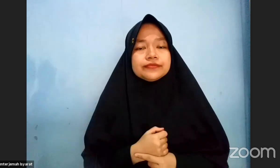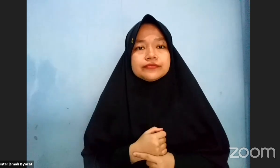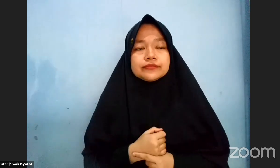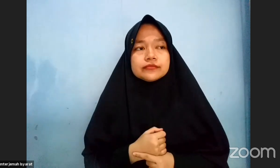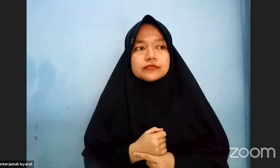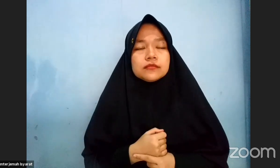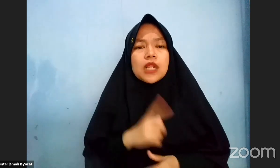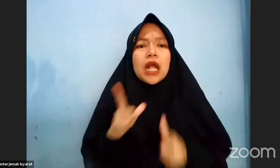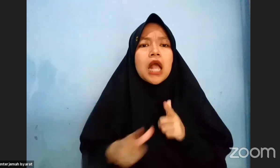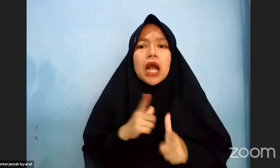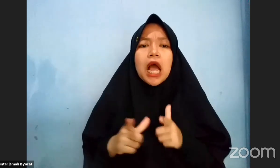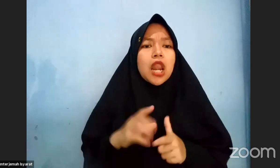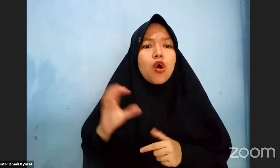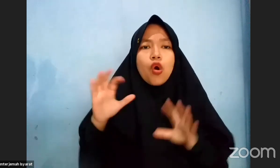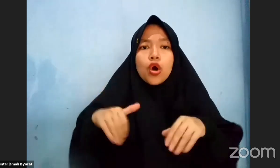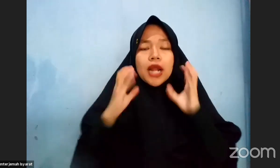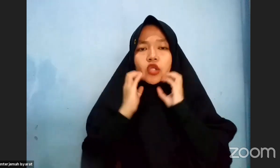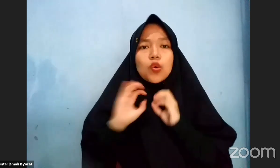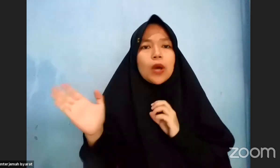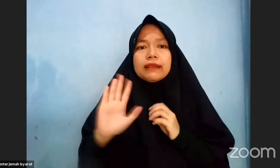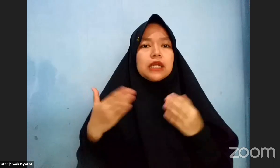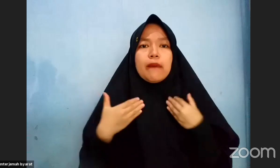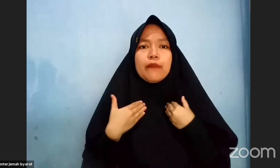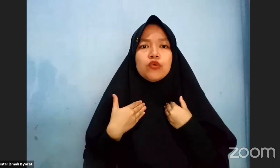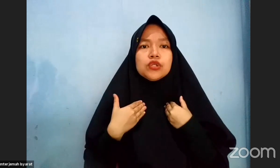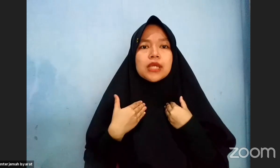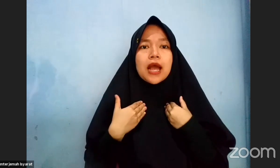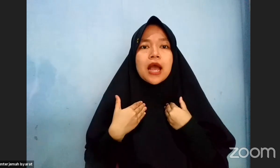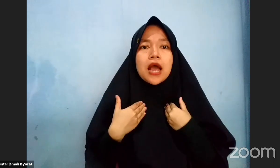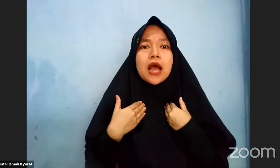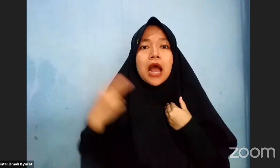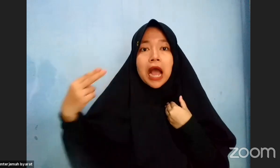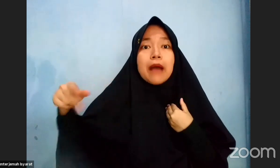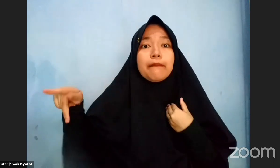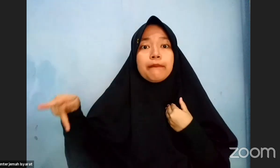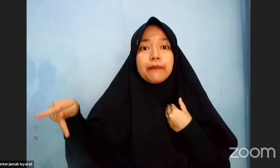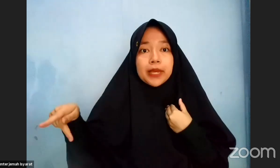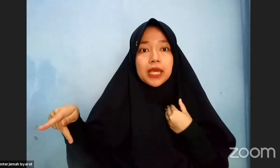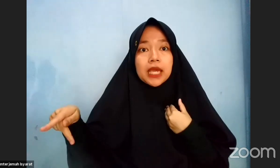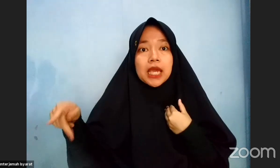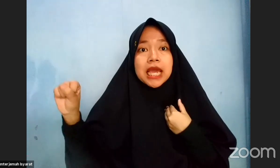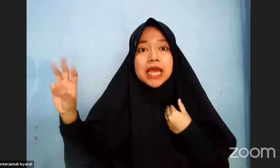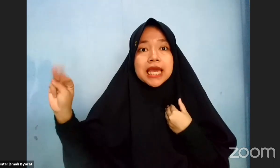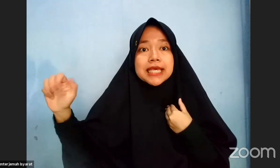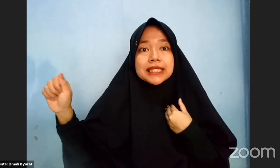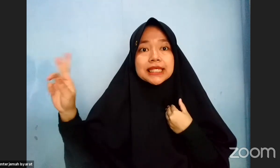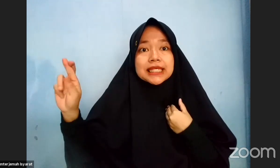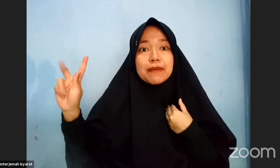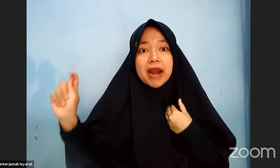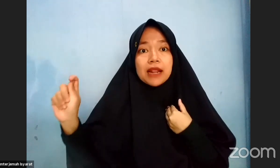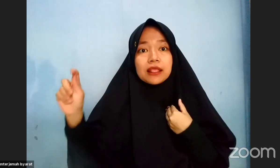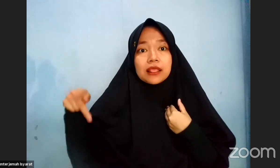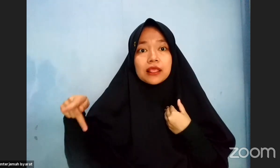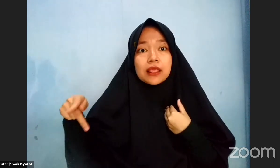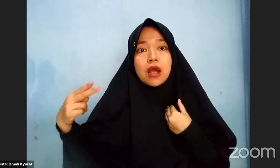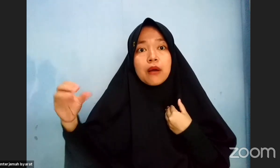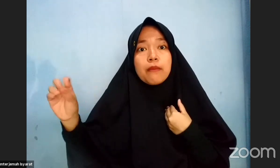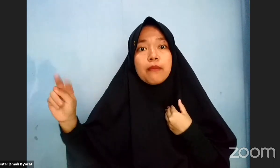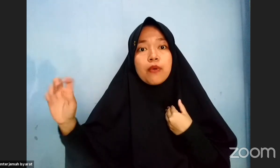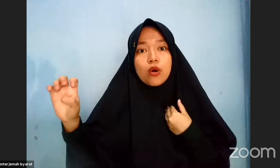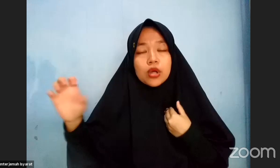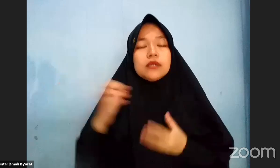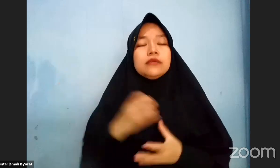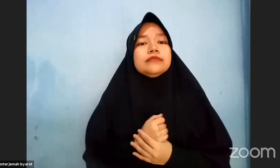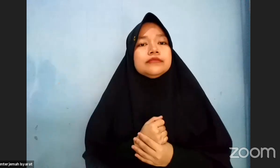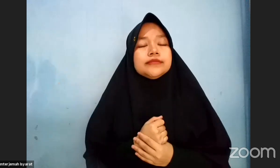Smartphone eh guru yang yang download ya guru download lalu tinggal dikirim aja tapi ke